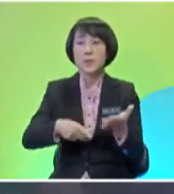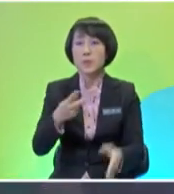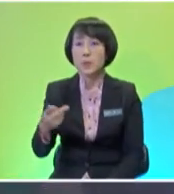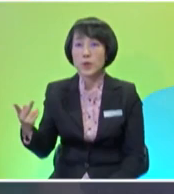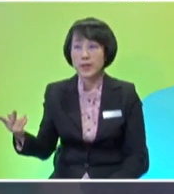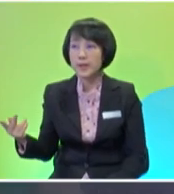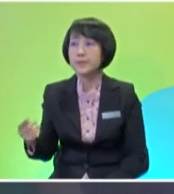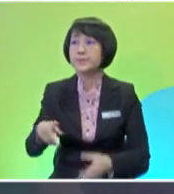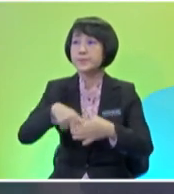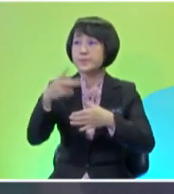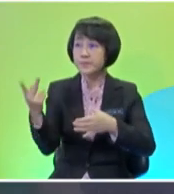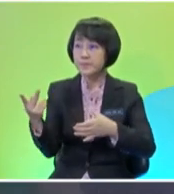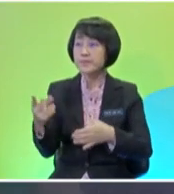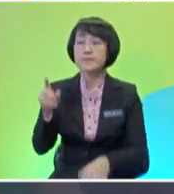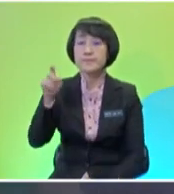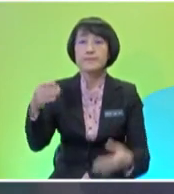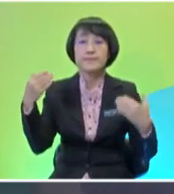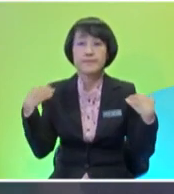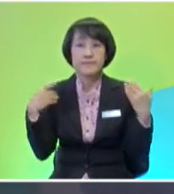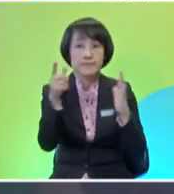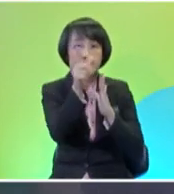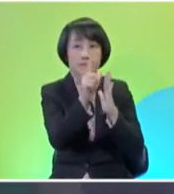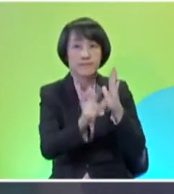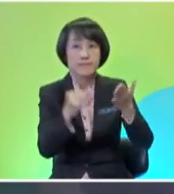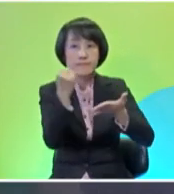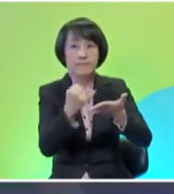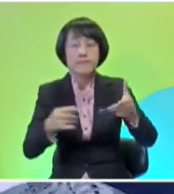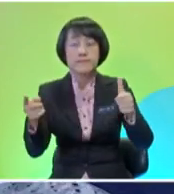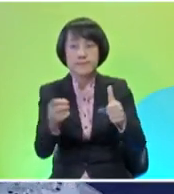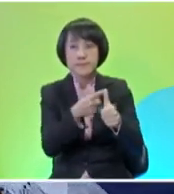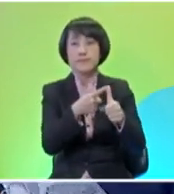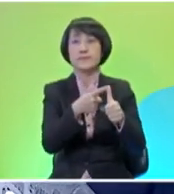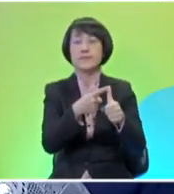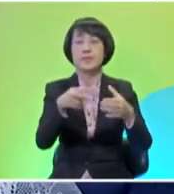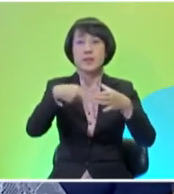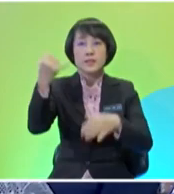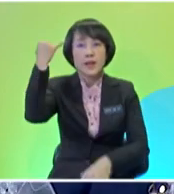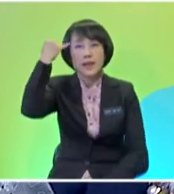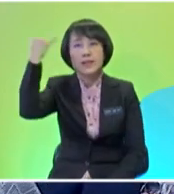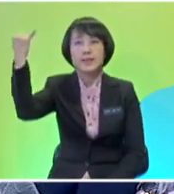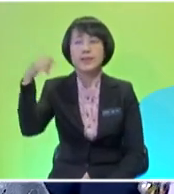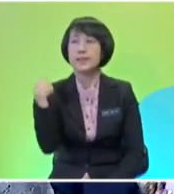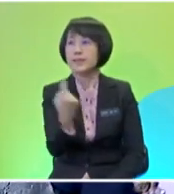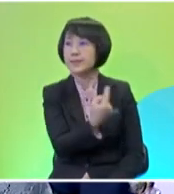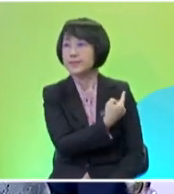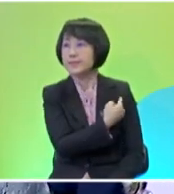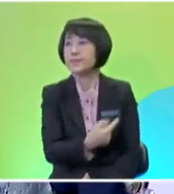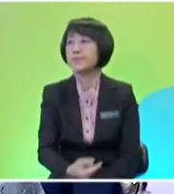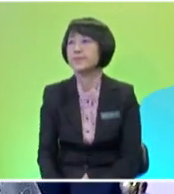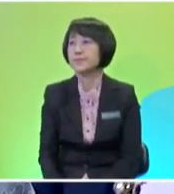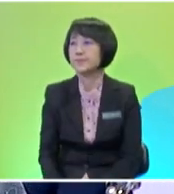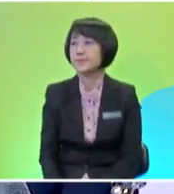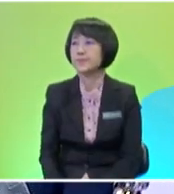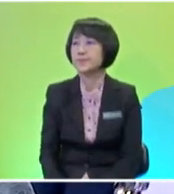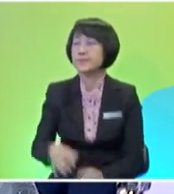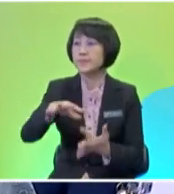kita kena hasilkan lakaran. Sebab lakaran ni lah ialah hasil idea kita. Jadi sebenarnya lakaran ni banyak. Okey, cuma kita pilih satu untuk